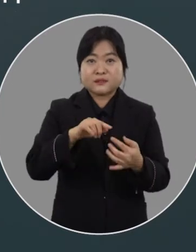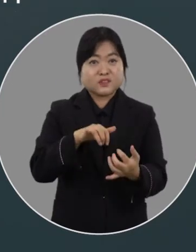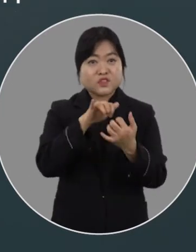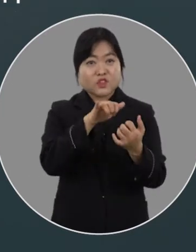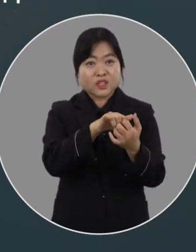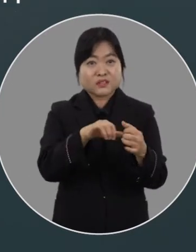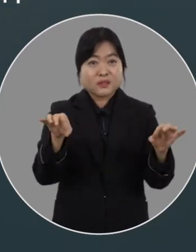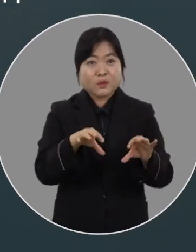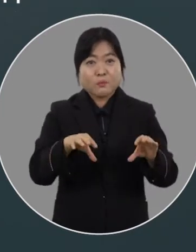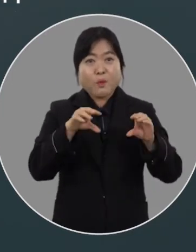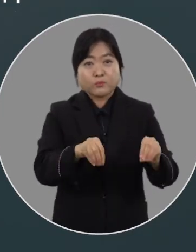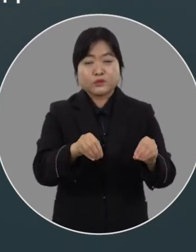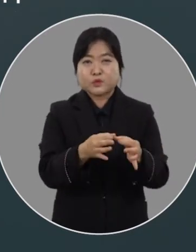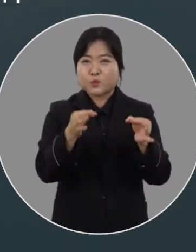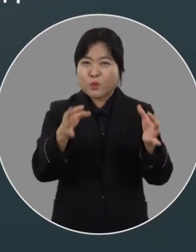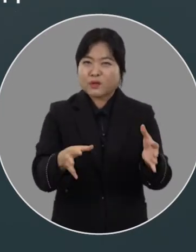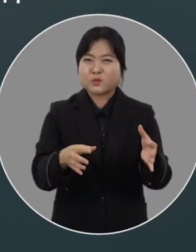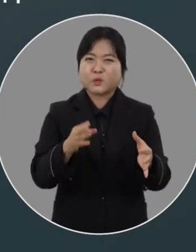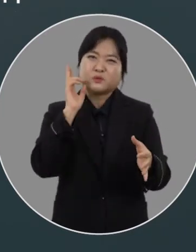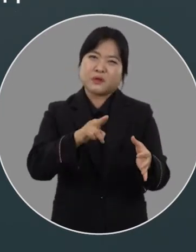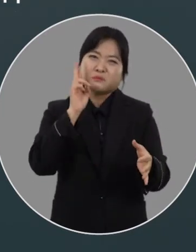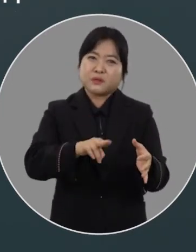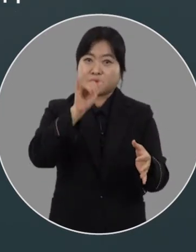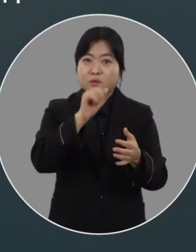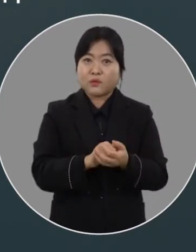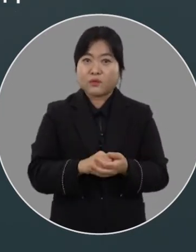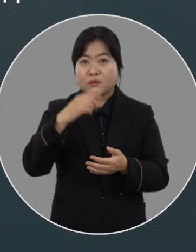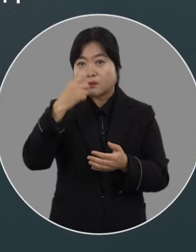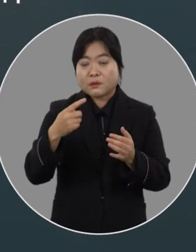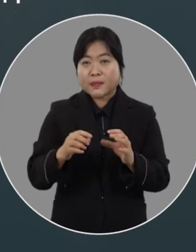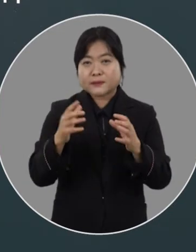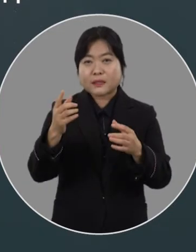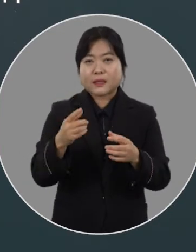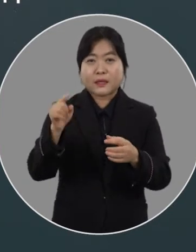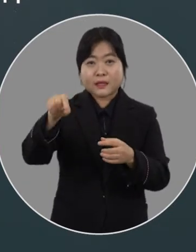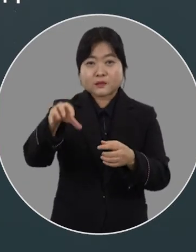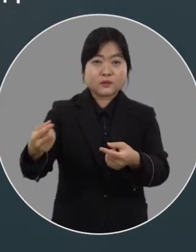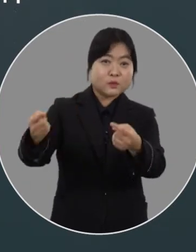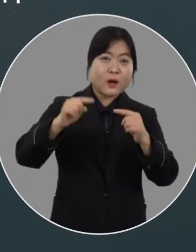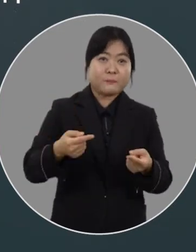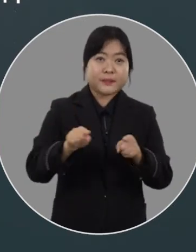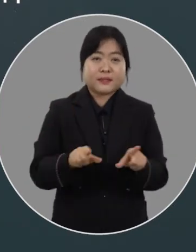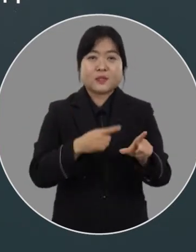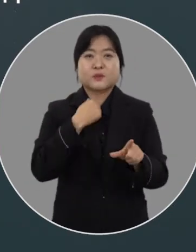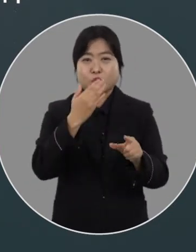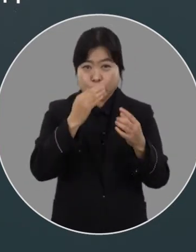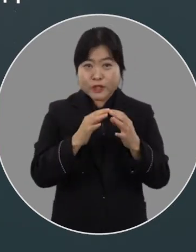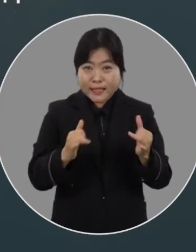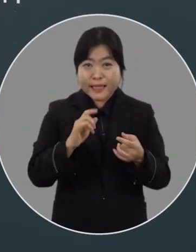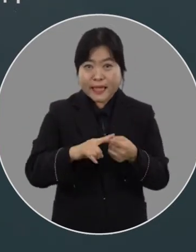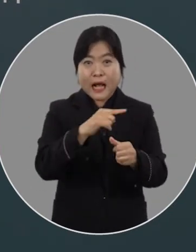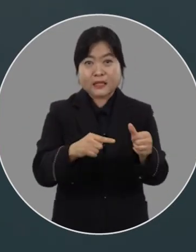전쟁이 잠깐 멈추는 동안에도 이루어졌는데요. 서방 세계에 이미 들어와 함께 살고 있었던 유대인들에 대한 학살들